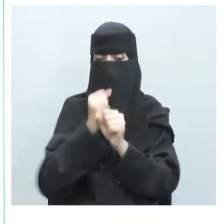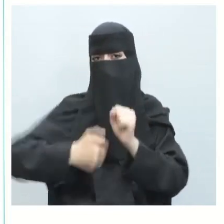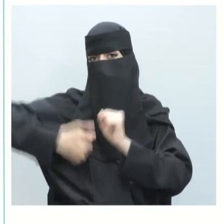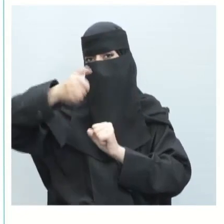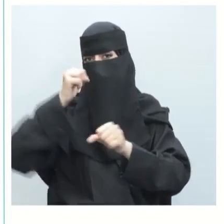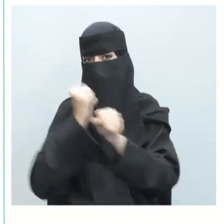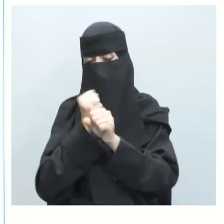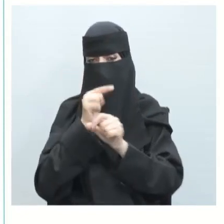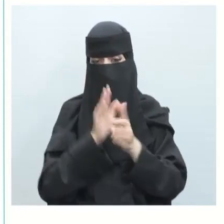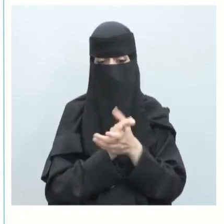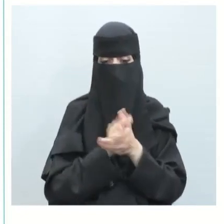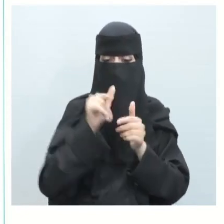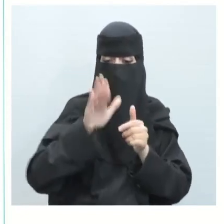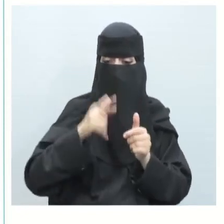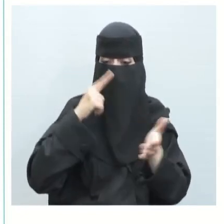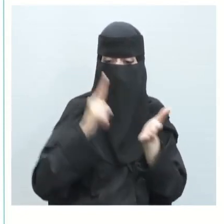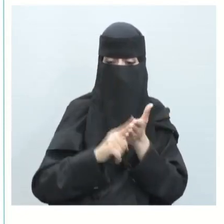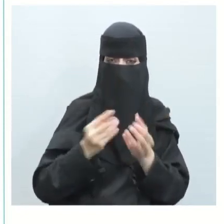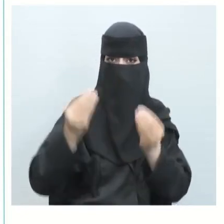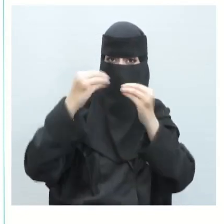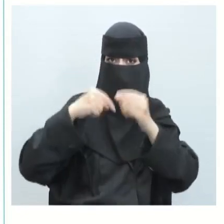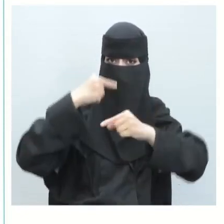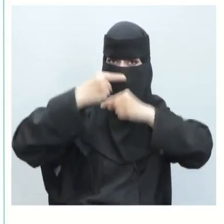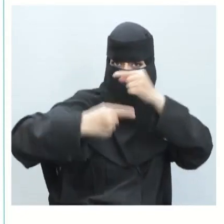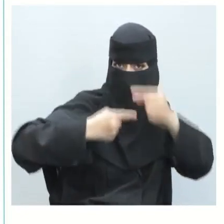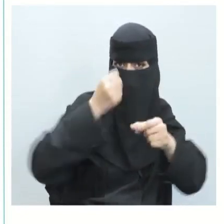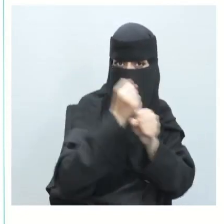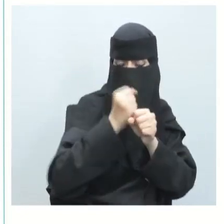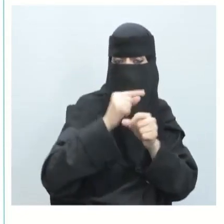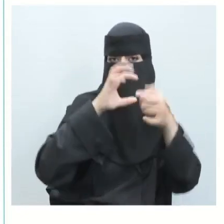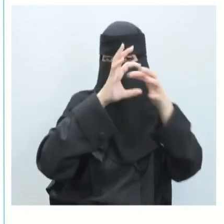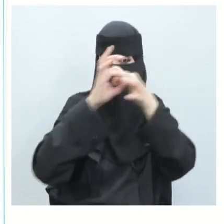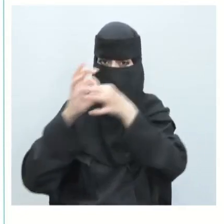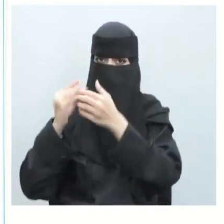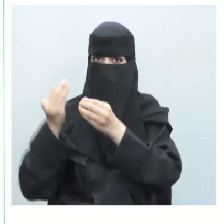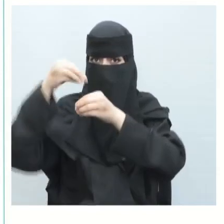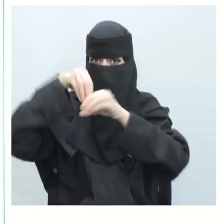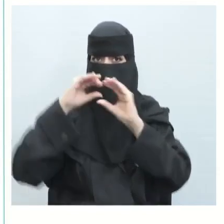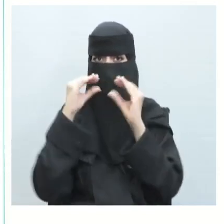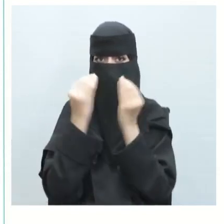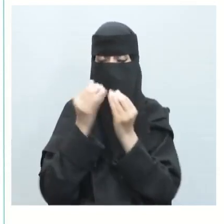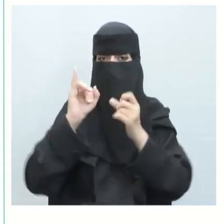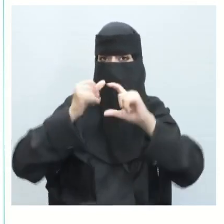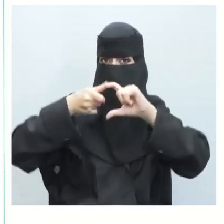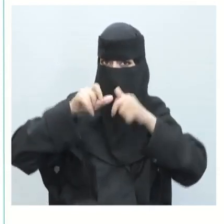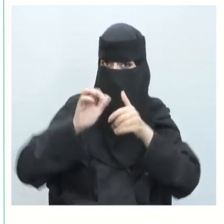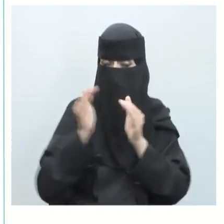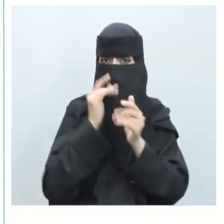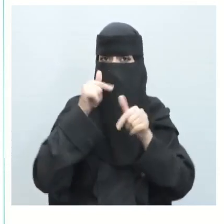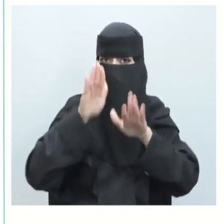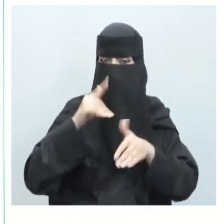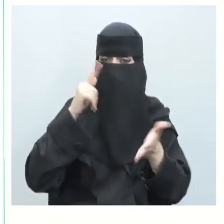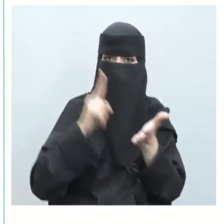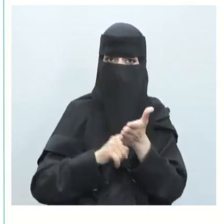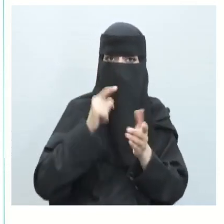او انجاز العمل ذكرنا يجب يتدفق العمل بالسلاسل الاداره وداخل المنظمه ذكرنا ايضا